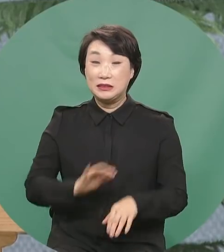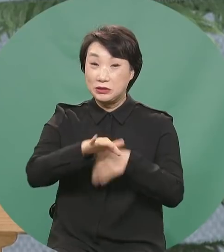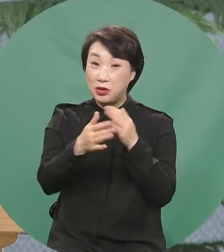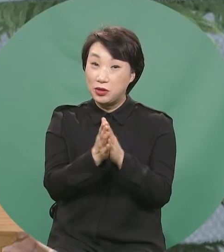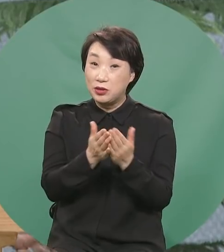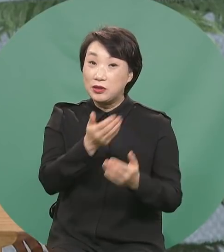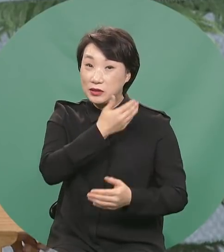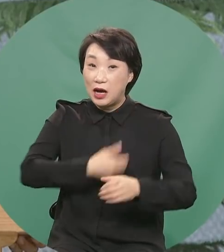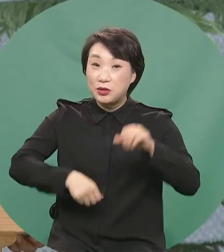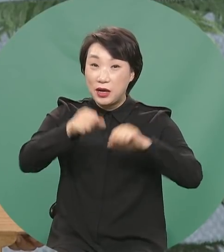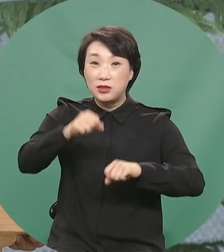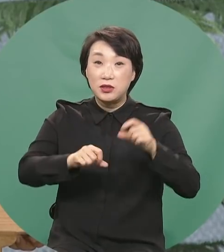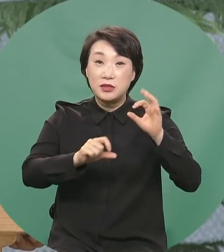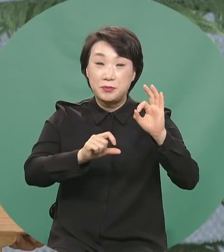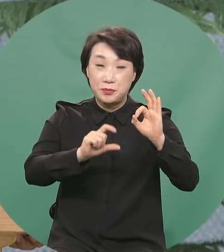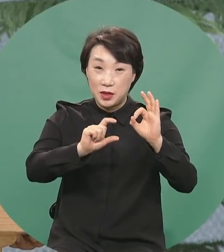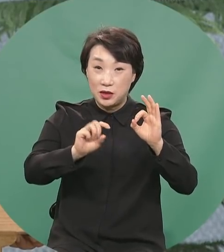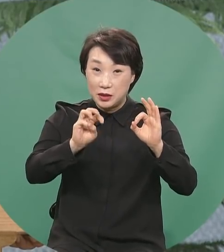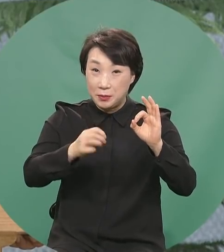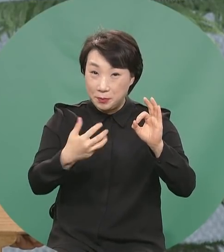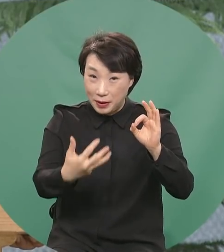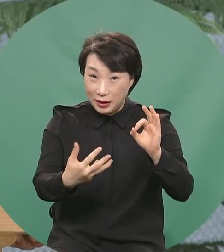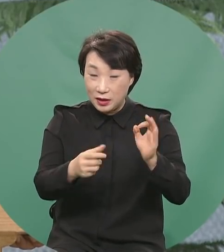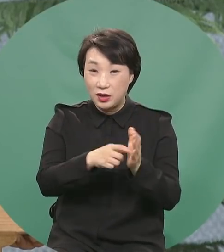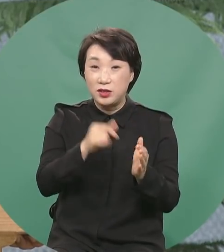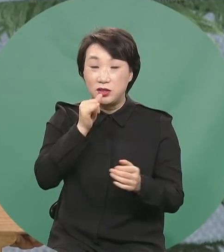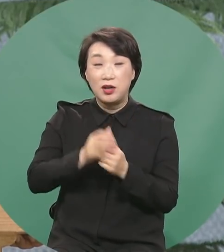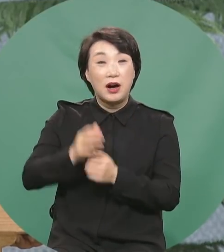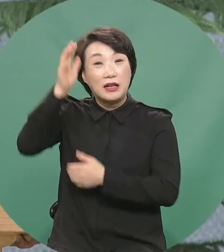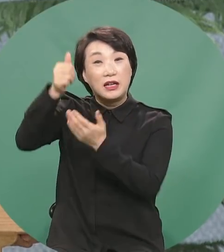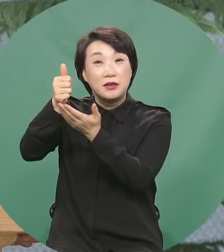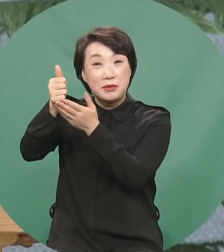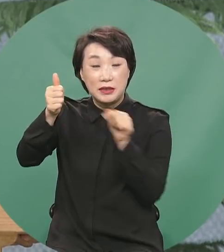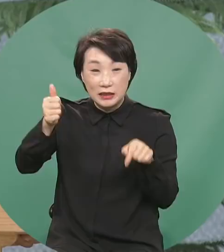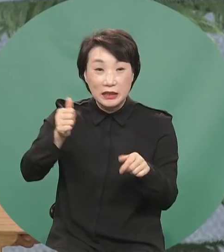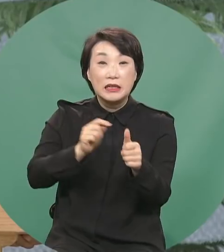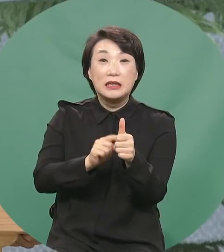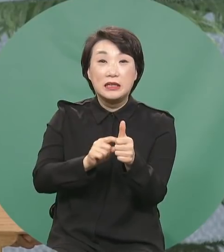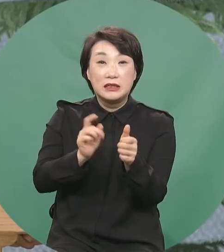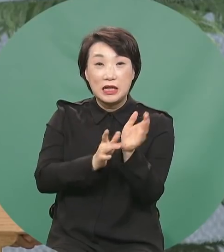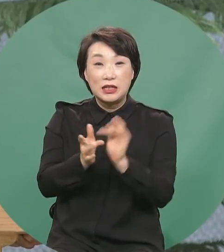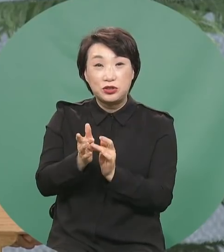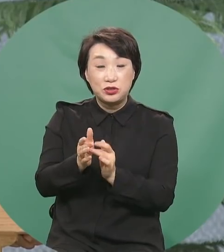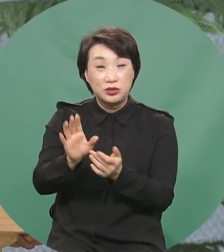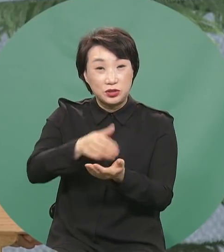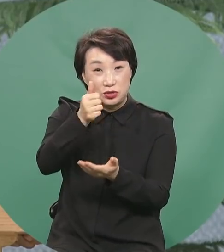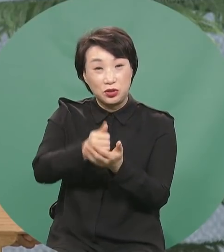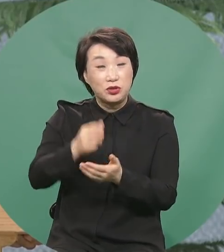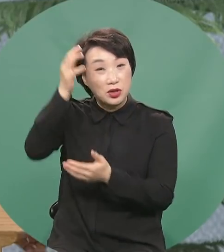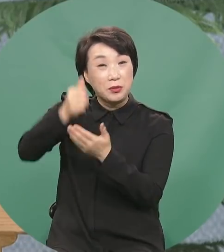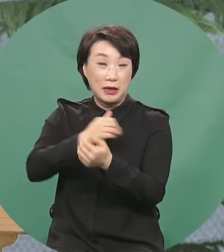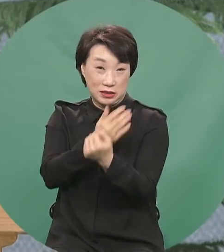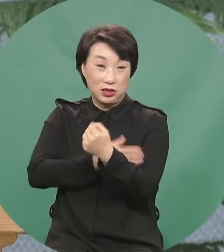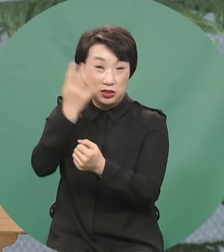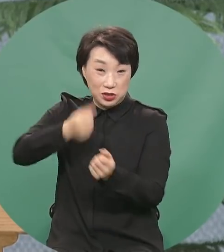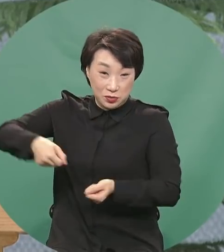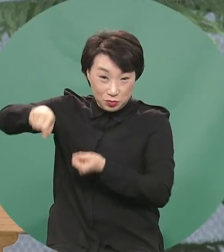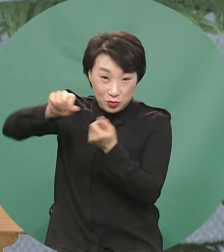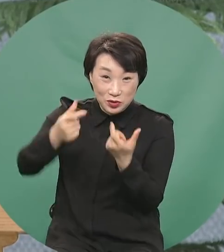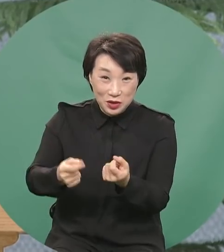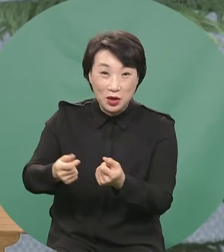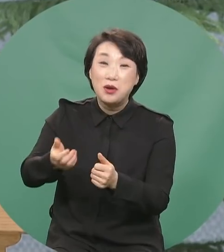사도행전 10장 38절에 하나님이 나사렛 예수에게 성령과 능력을 기름 붓듯 부으심에